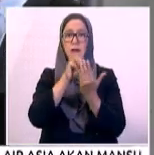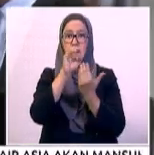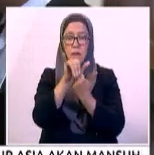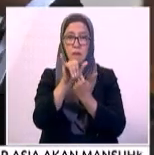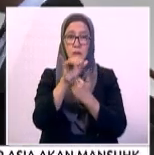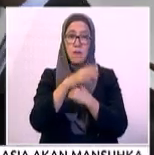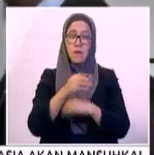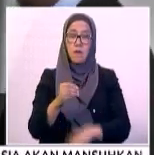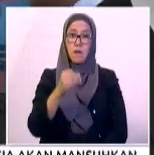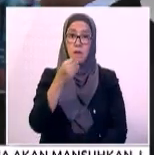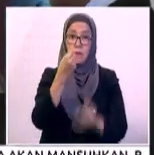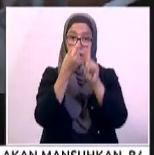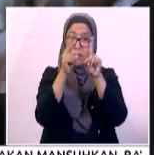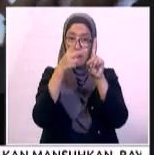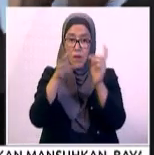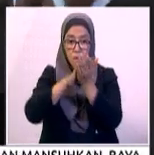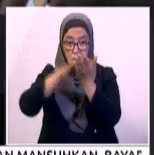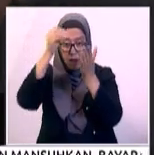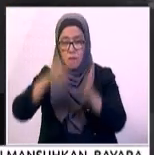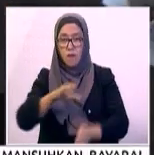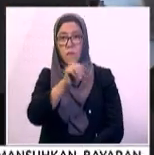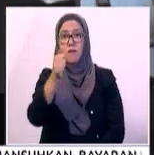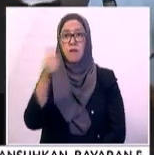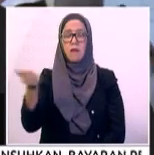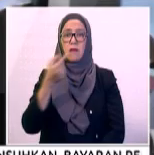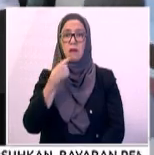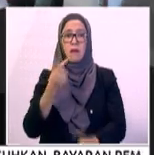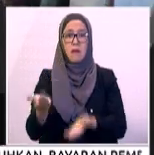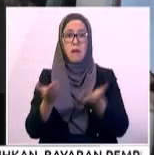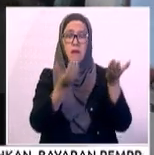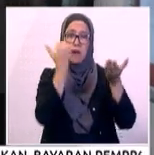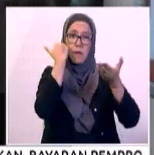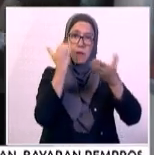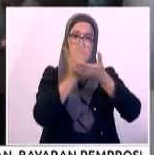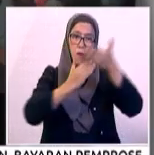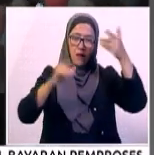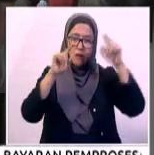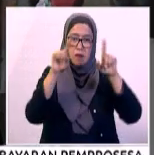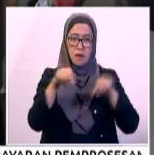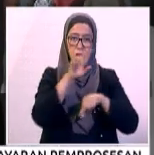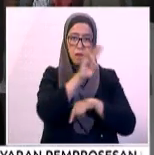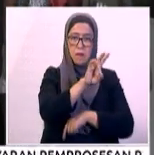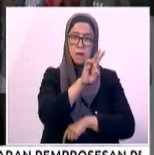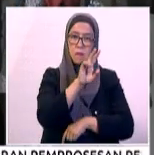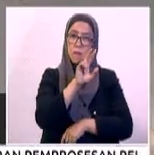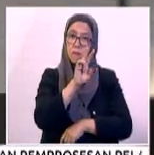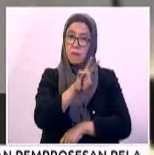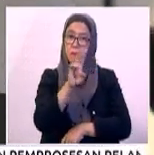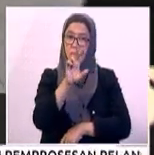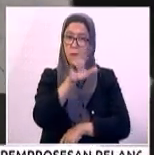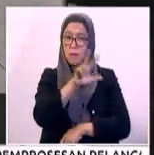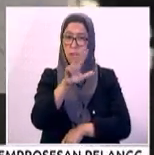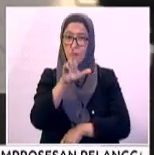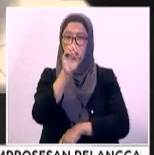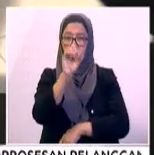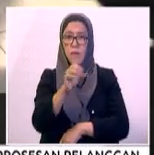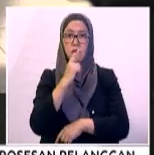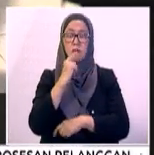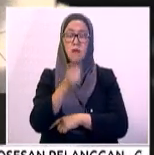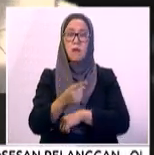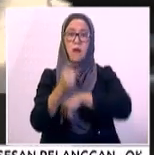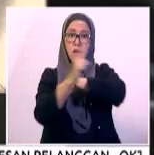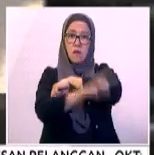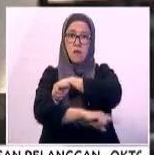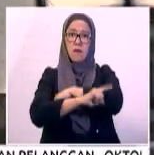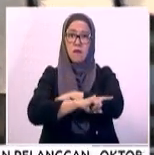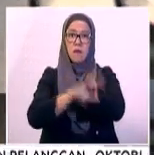yang lain didakwa mengikut Seksyen 330 Kanun Kesesaan yang membawa hukuman penjara maksimum 7 tahun dan